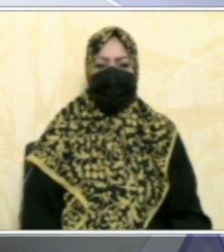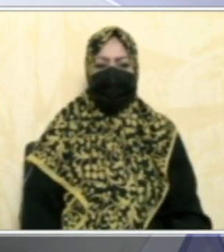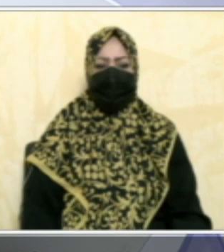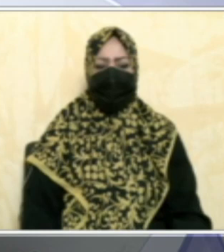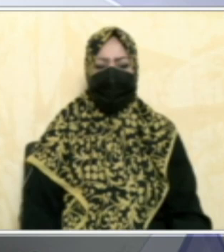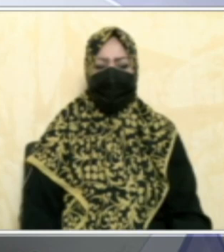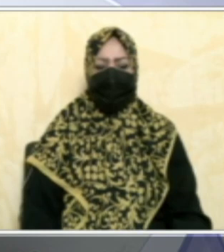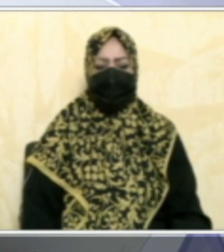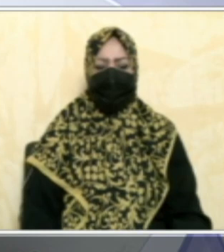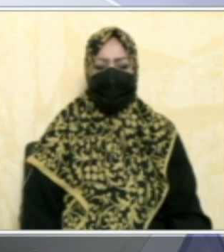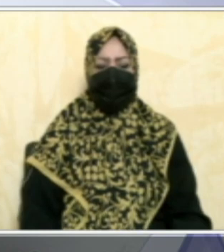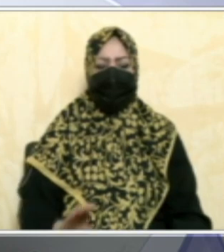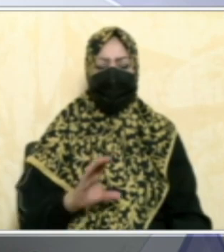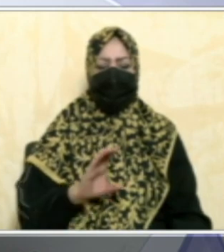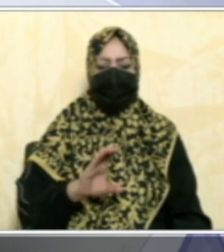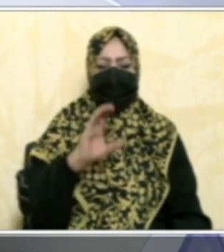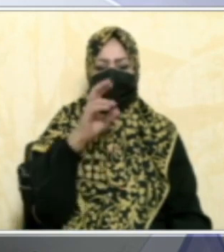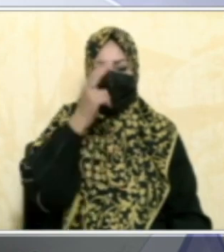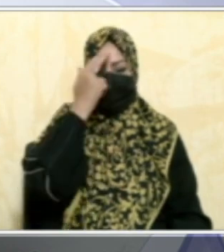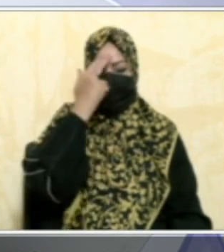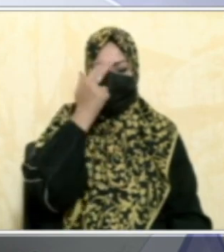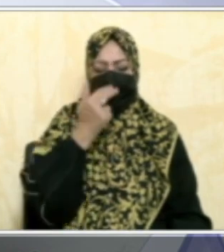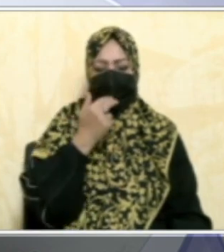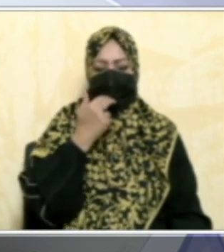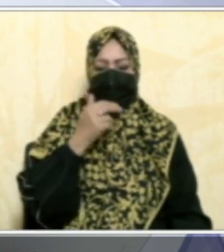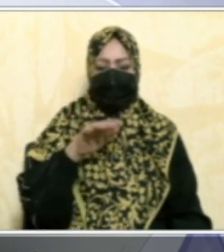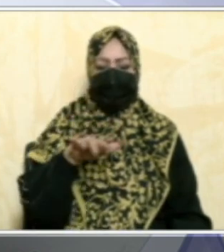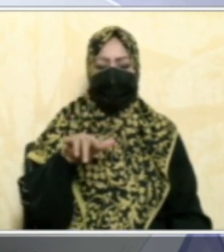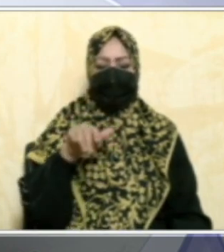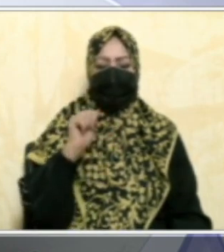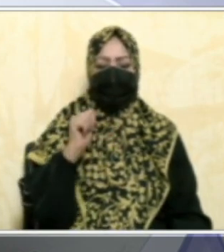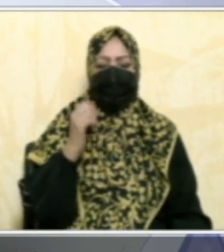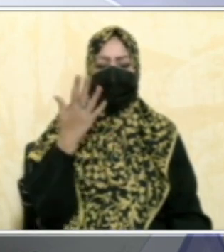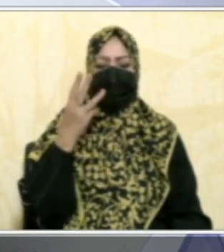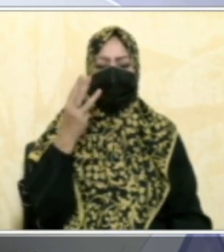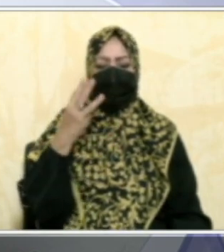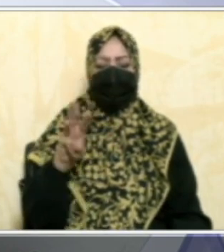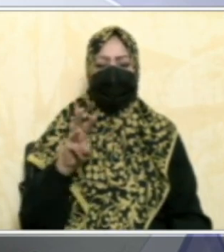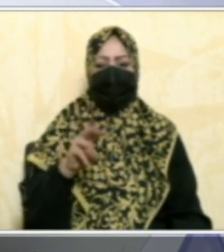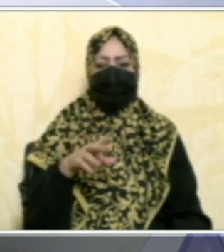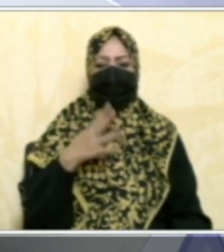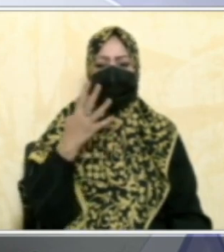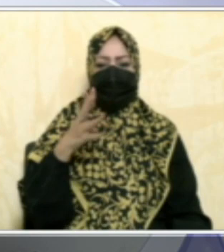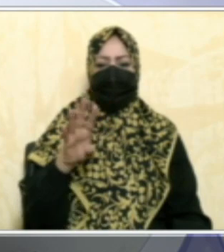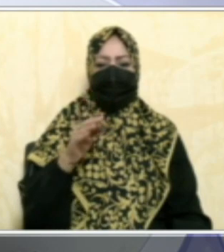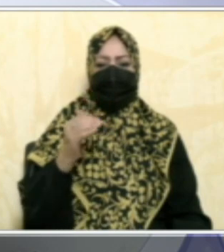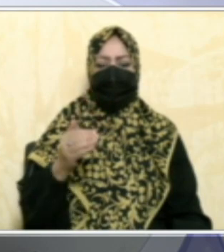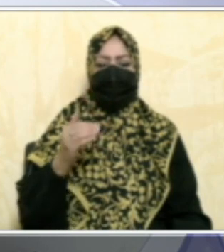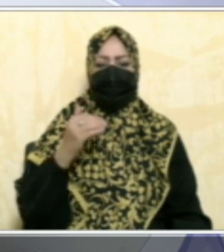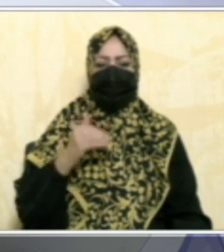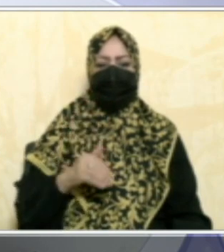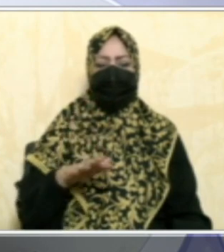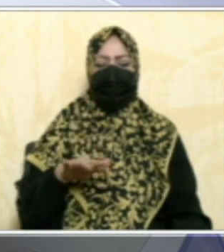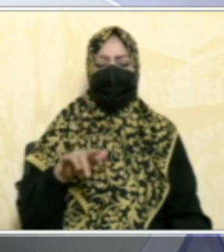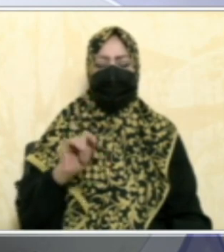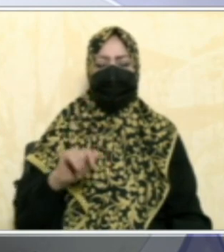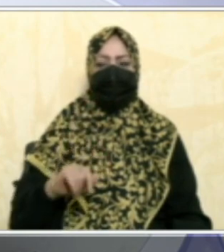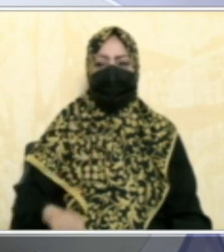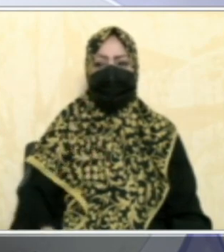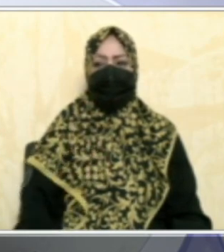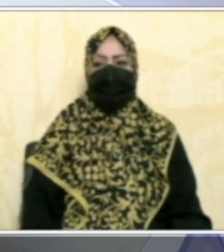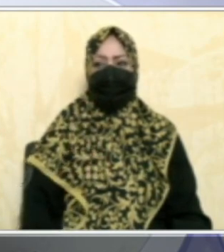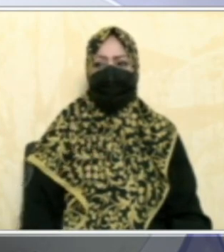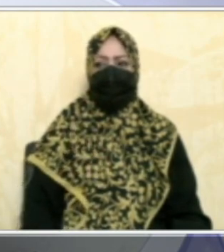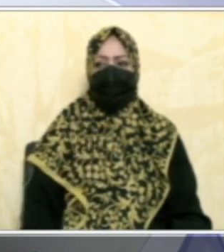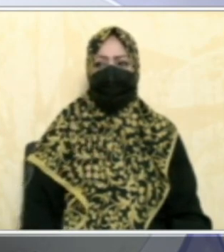من 35 دقيقة 40 دقيقة فات. واضح ان شاء الله تسمع الاجابة. شكرا شكرا شكرا شيخ طول عمرك. الله فيك بارك الله